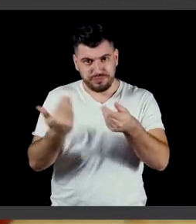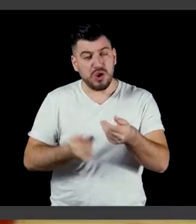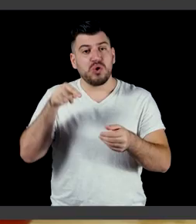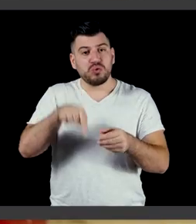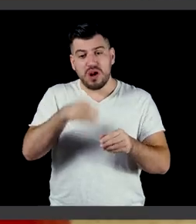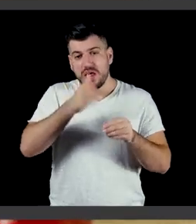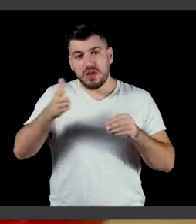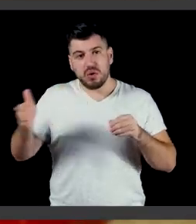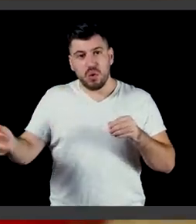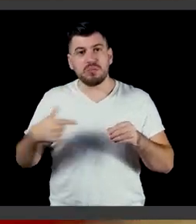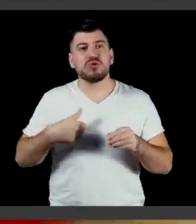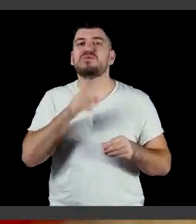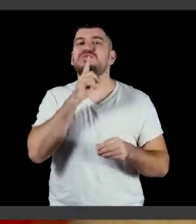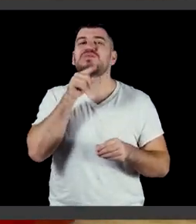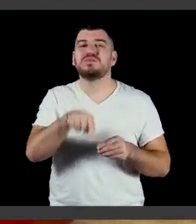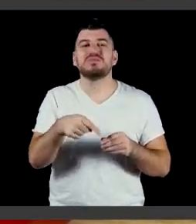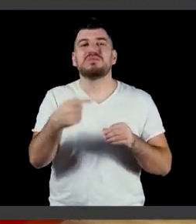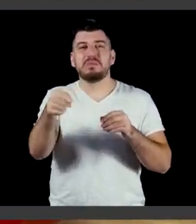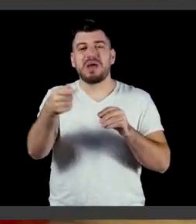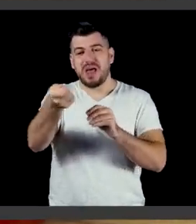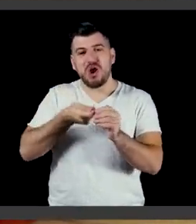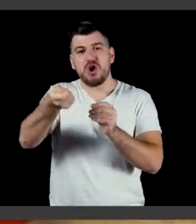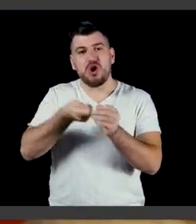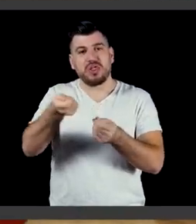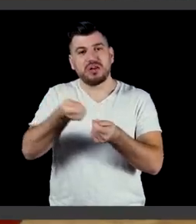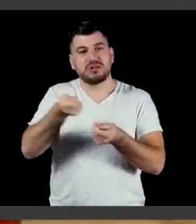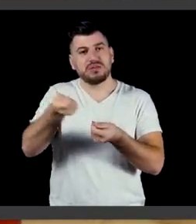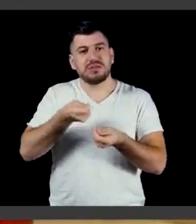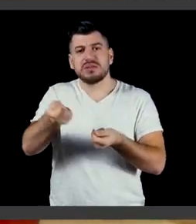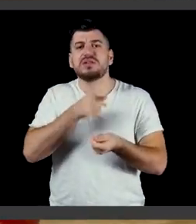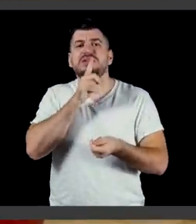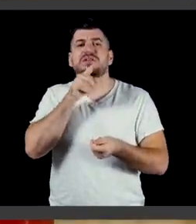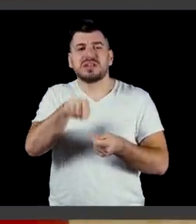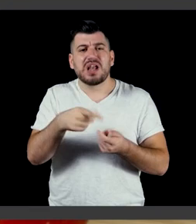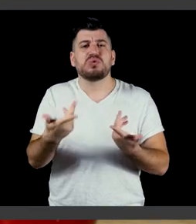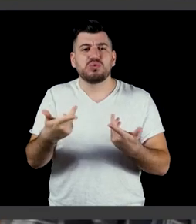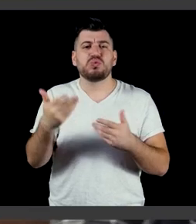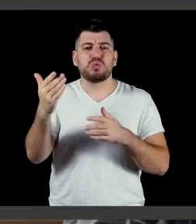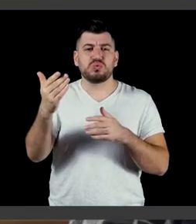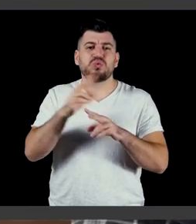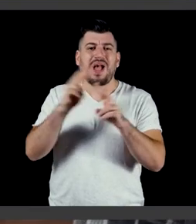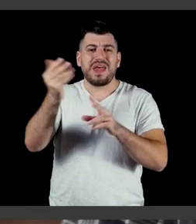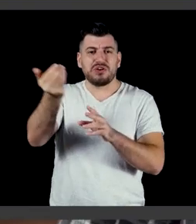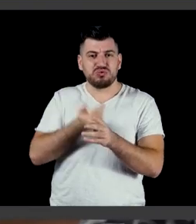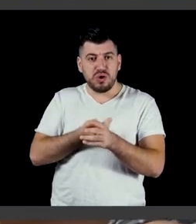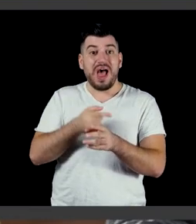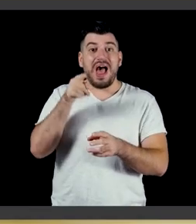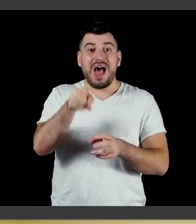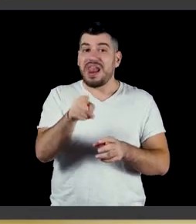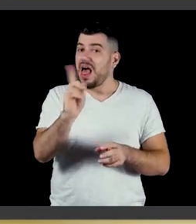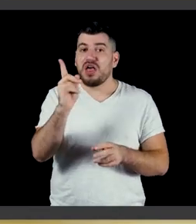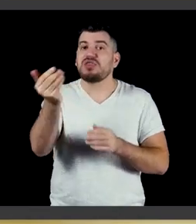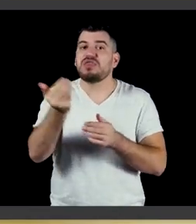το κόψω όλο με το πίλερ λωρίδες. Έτσι. Λες και το καθαρίζω. Απλά τώρα αντί για να το καθαρίζω, το